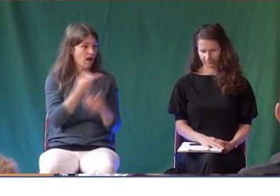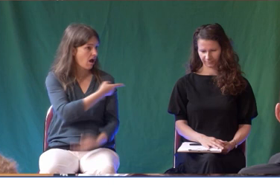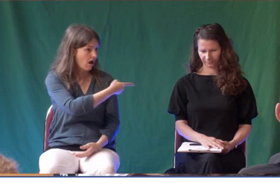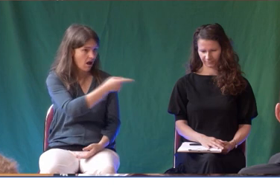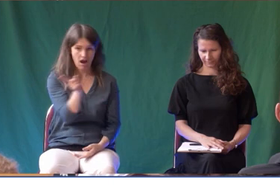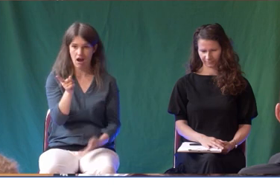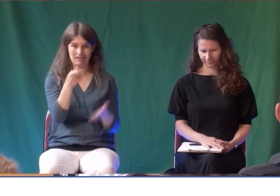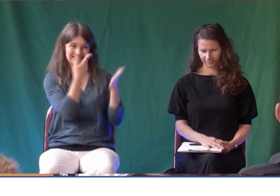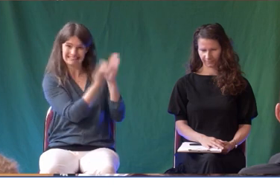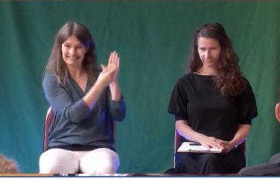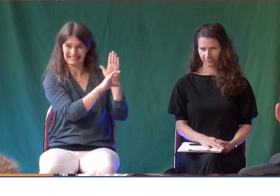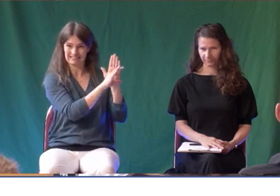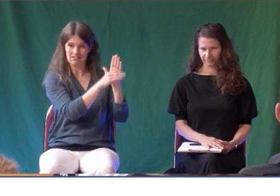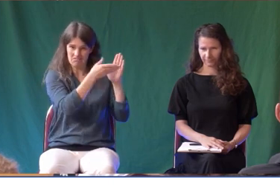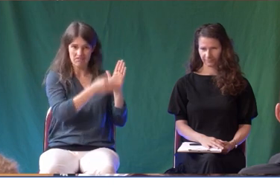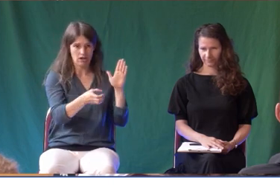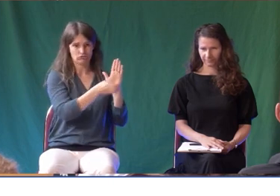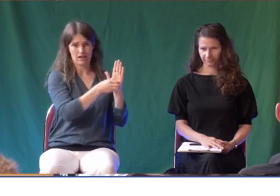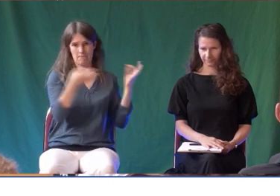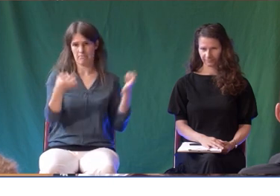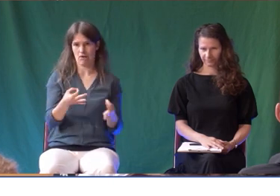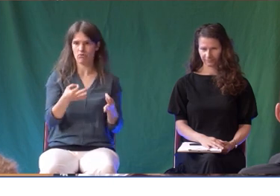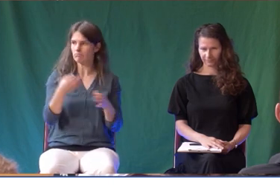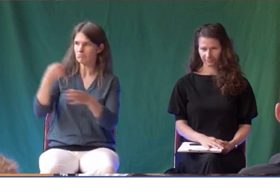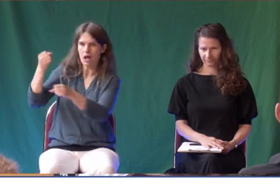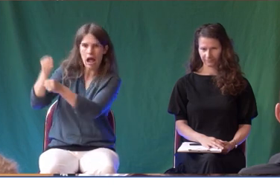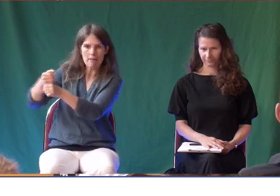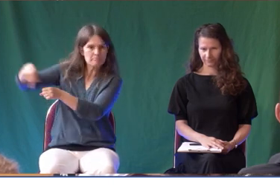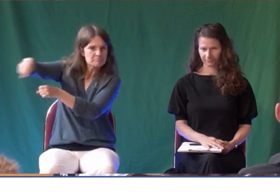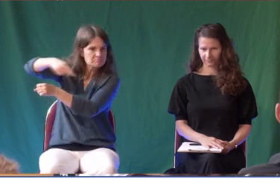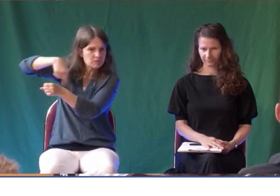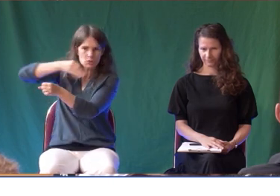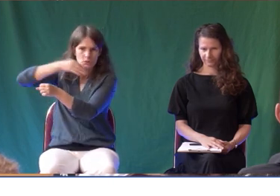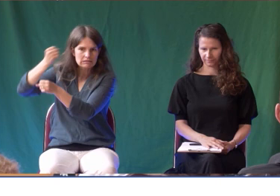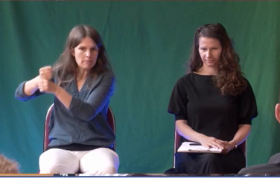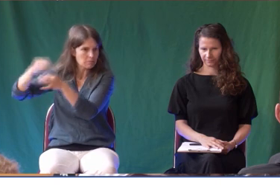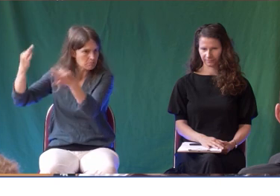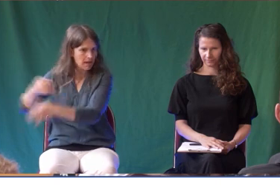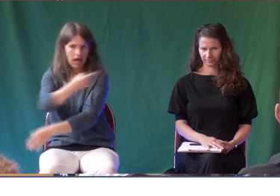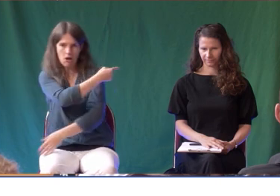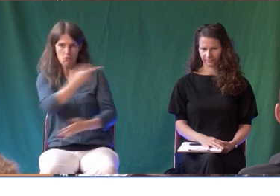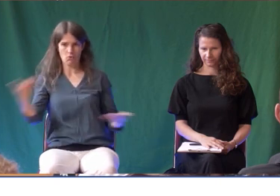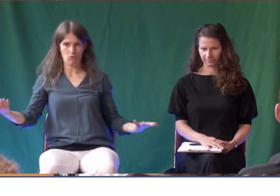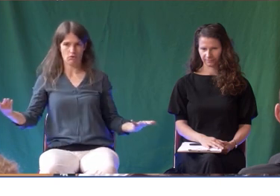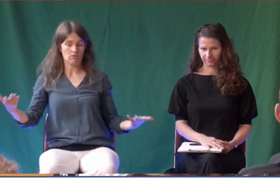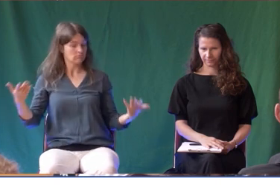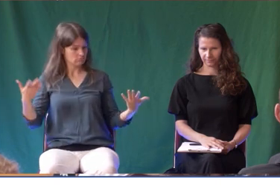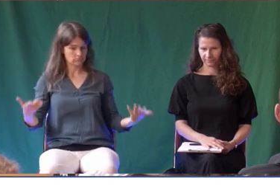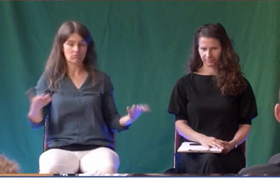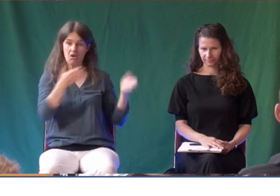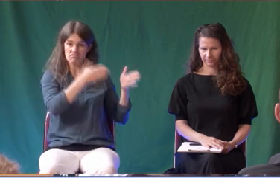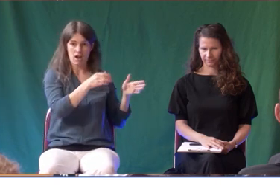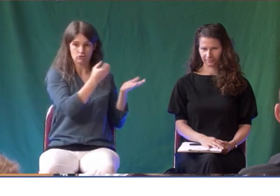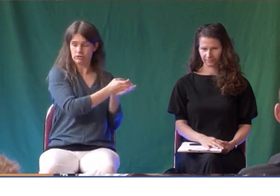die Menschen in den Ämtern zum Beispiel im Jugendamt brauchen die Unterstützung von der